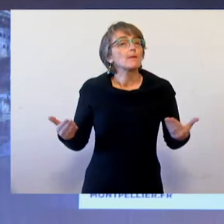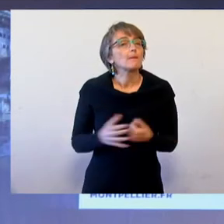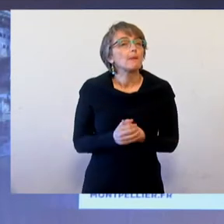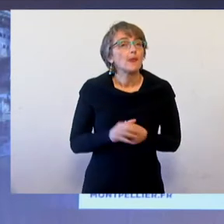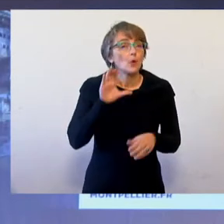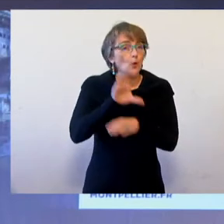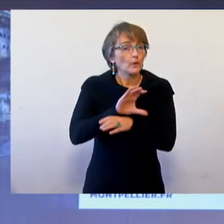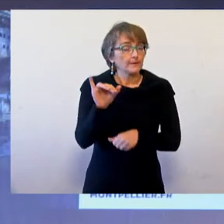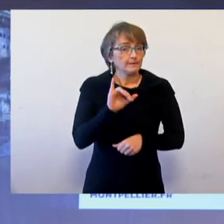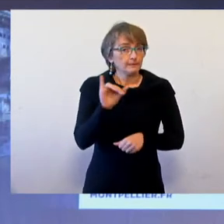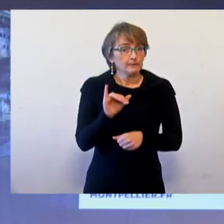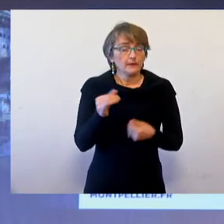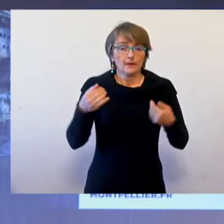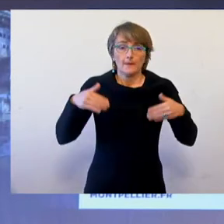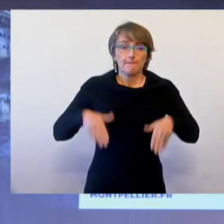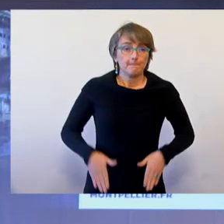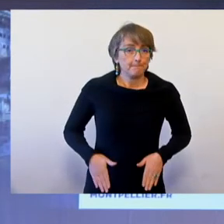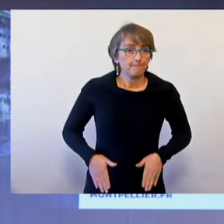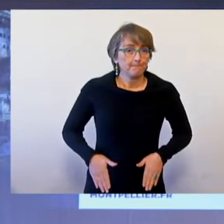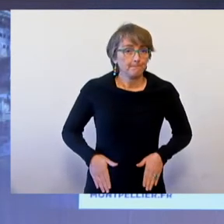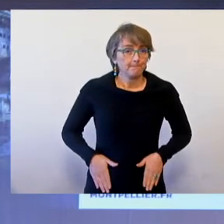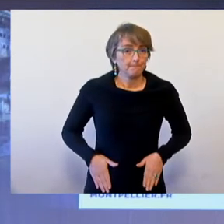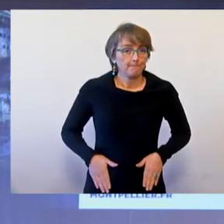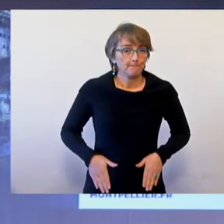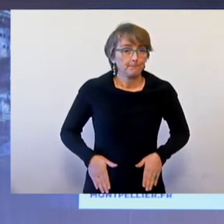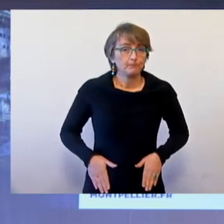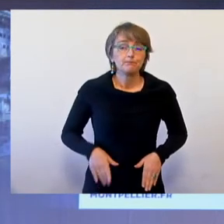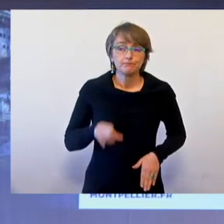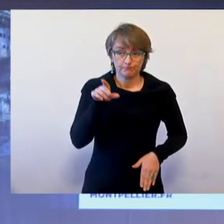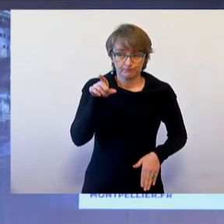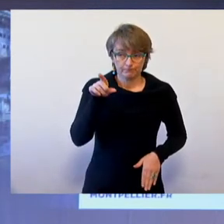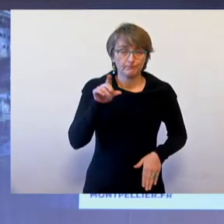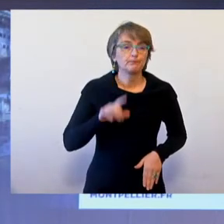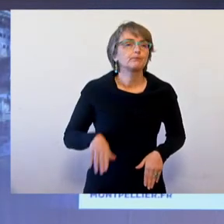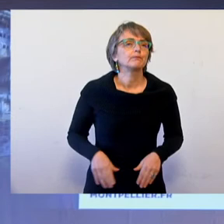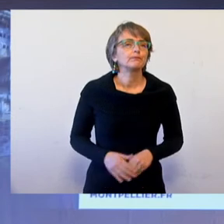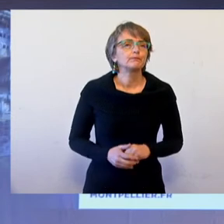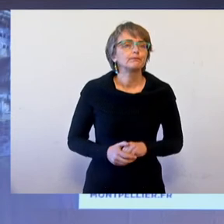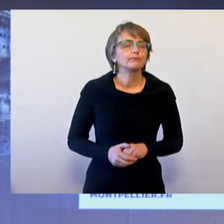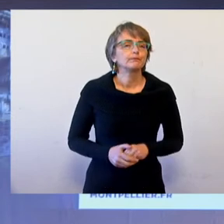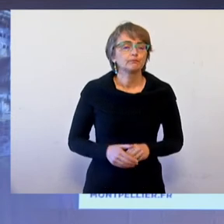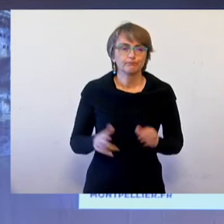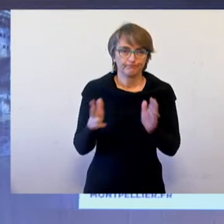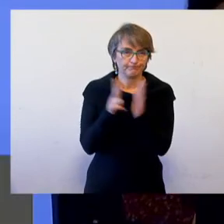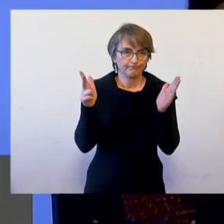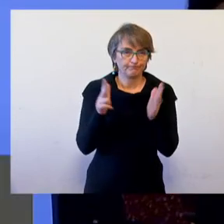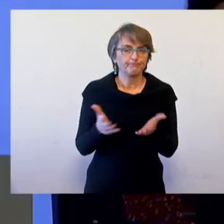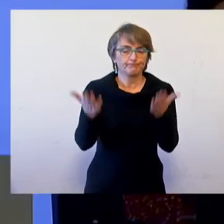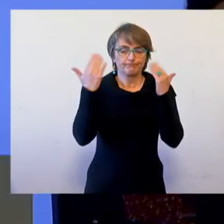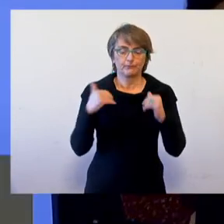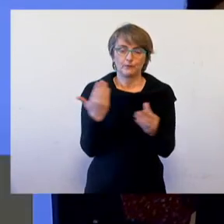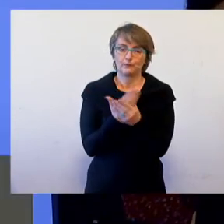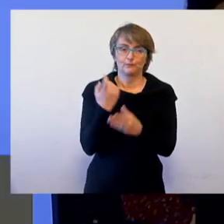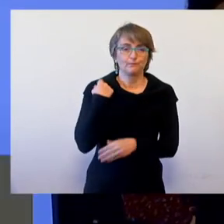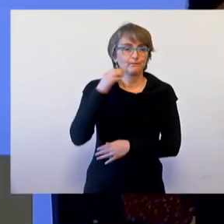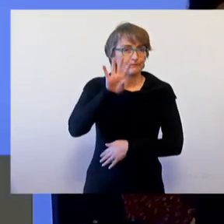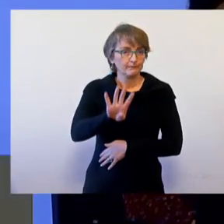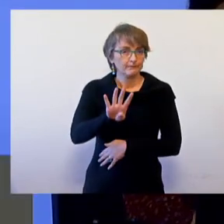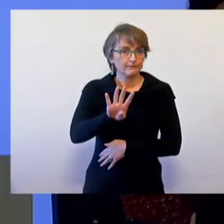Qui est contre ? Qui s'abstient ? Vous abstenez ? Adopté. Affaire numéro